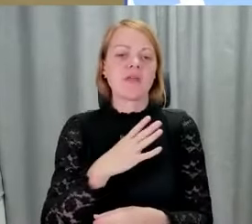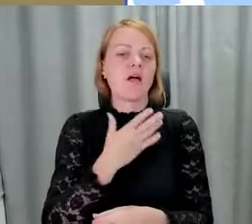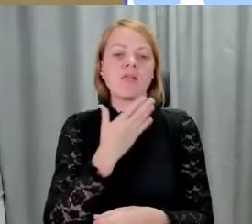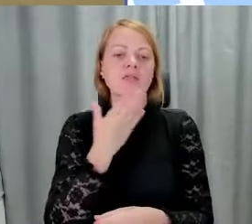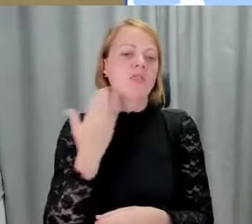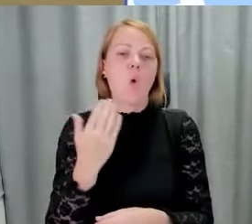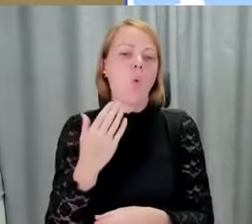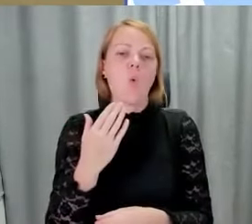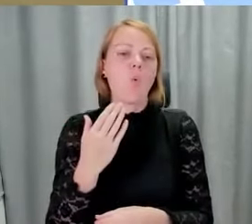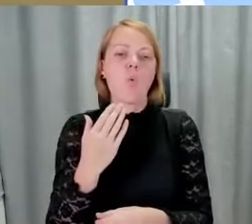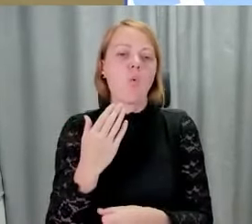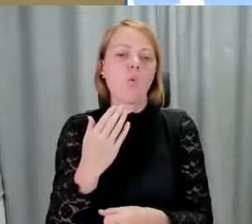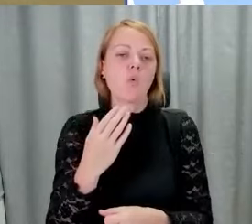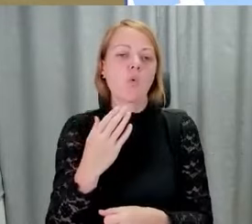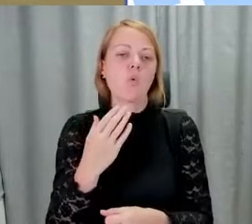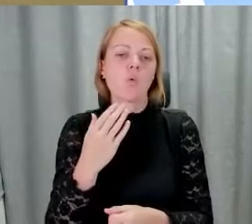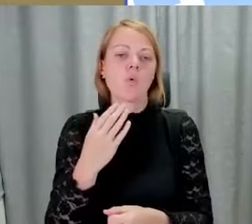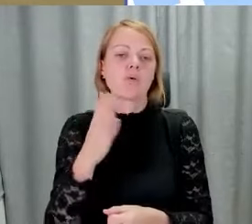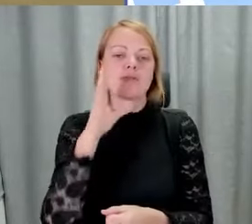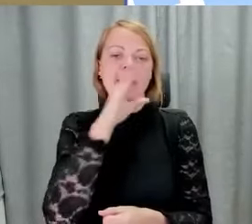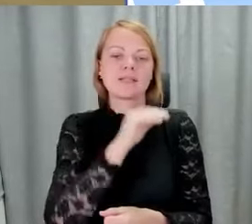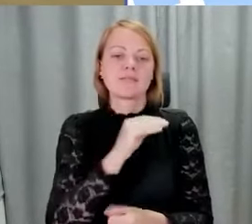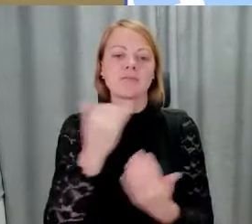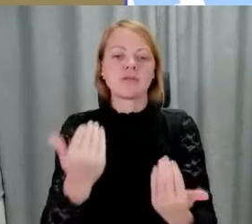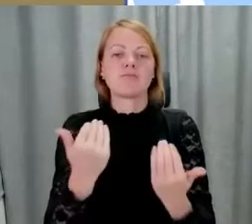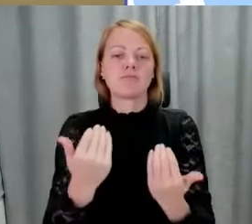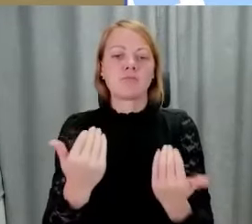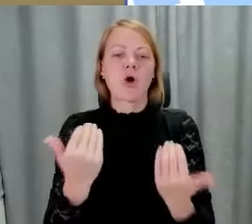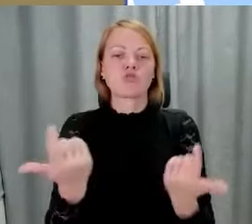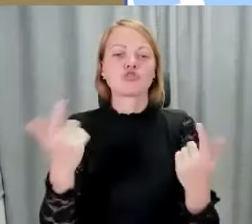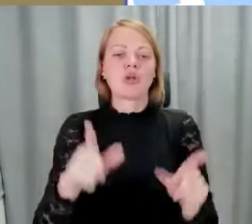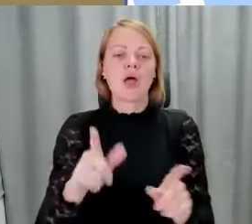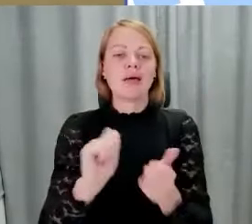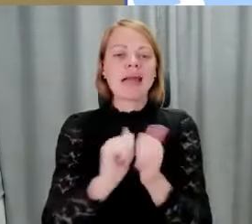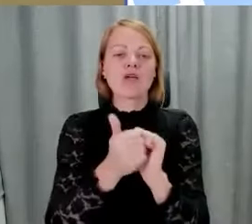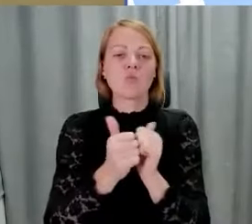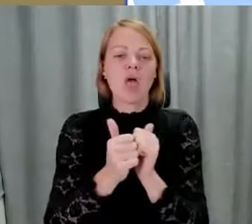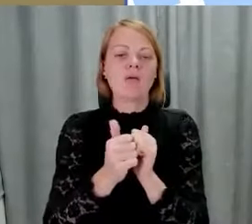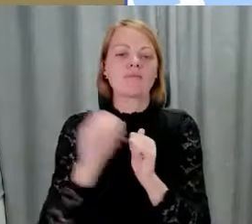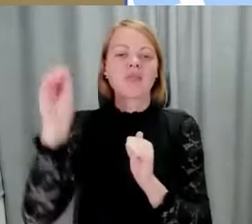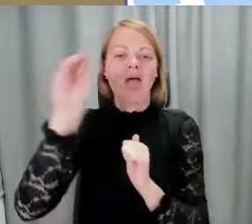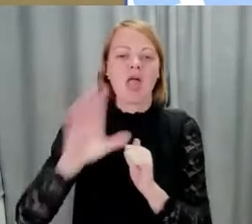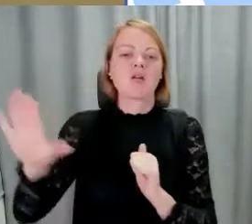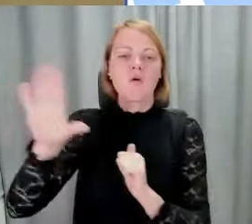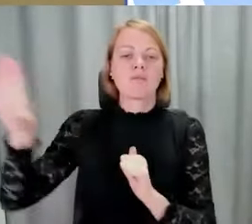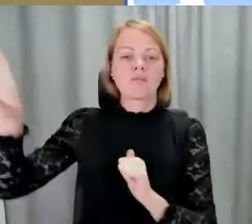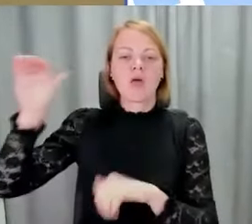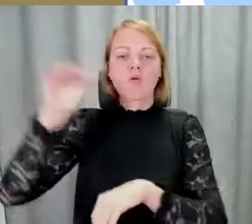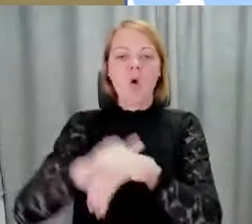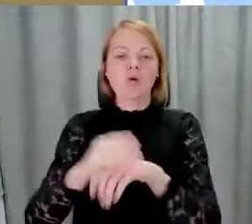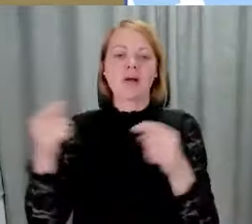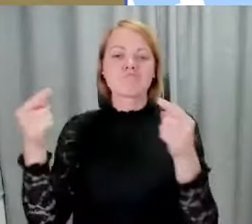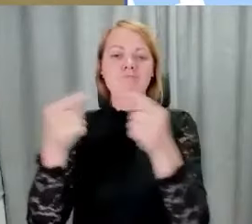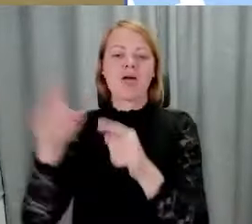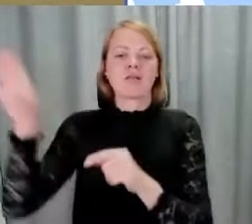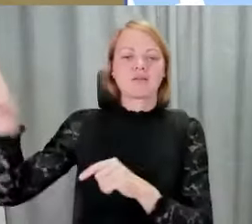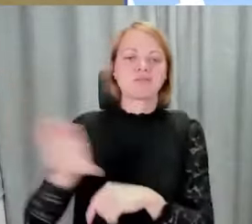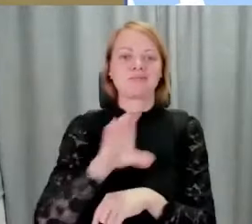ja pašlaik regulējums neparedz no Eiropas Savienības konkrētiem mērķiem paredzētos